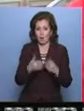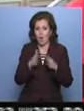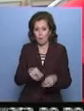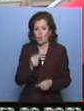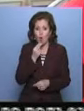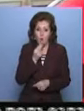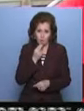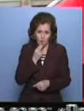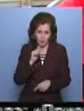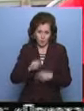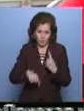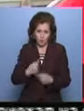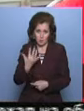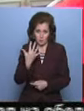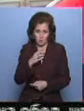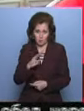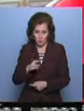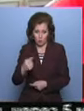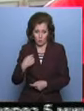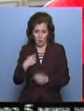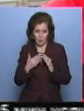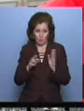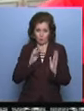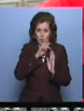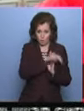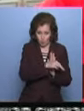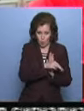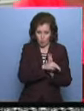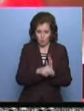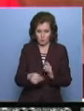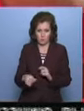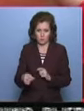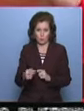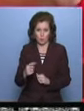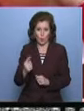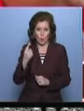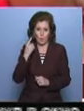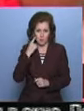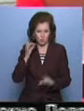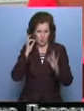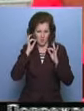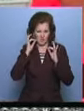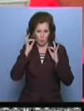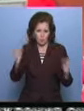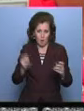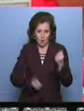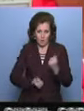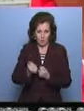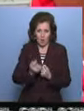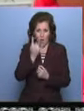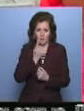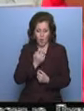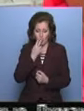Через 5 минут после того, как я зашел домой, увидел Услышал звук сигнализации, выглянул в окно и увидел